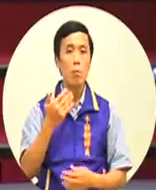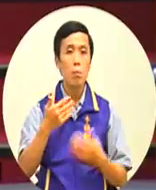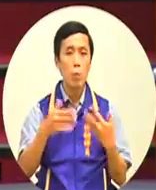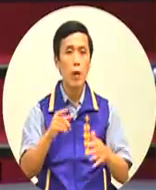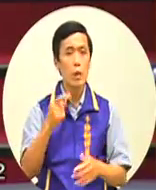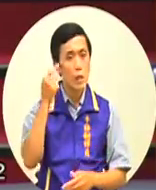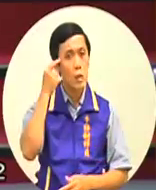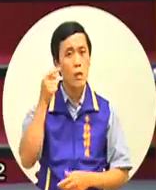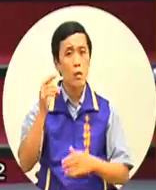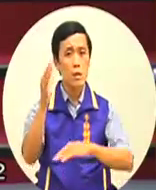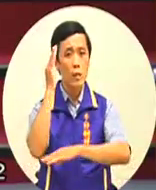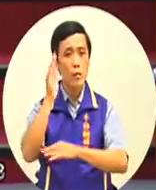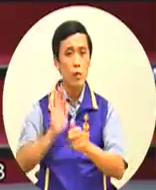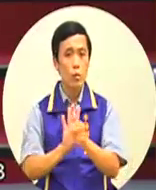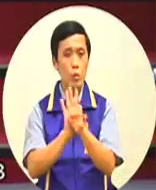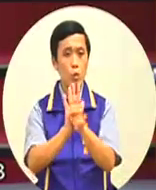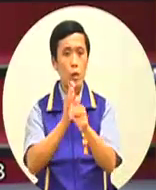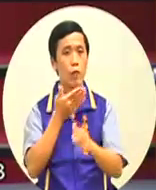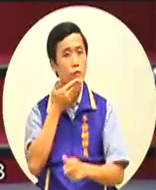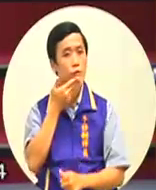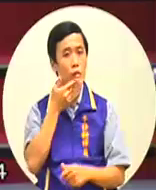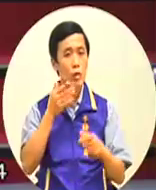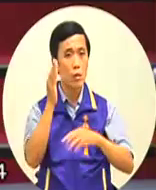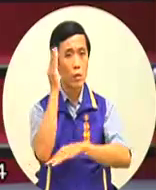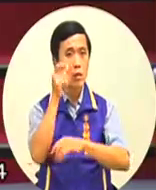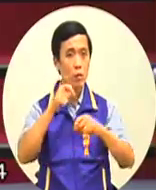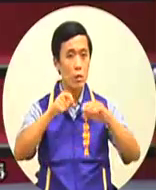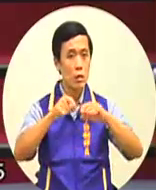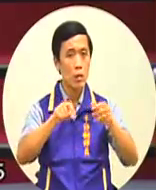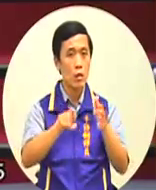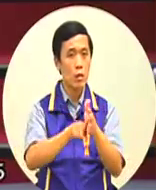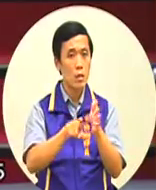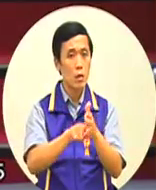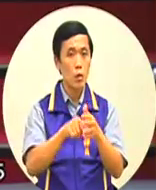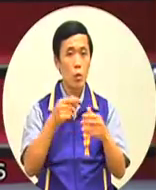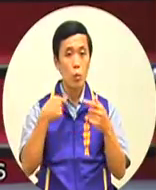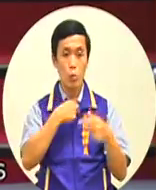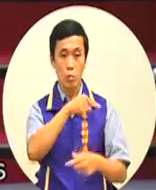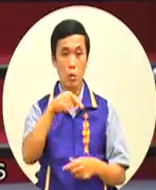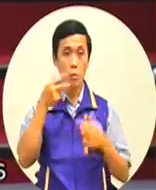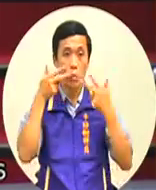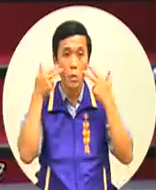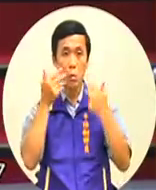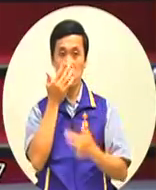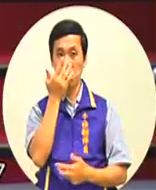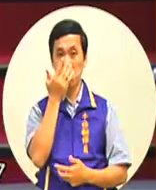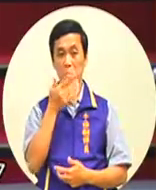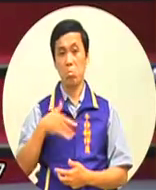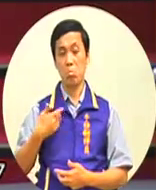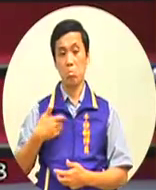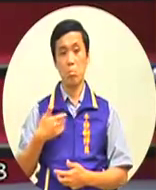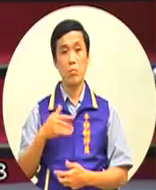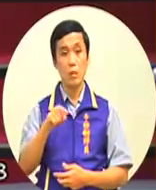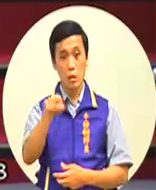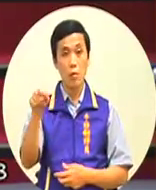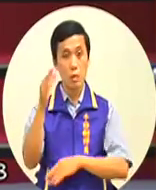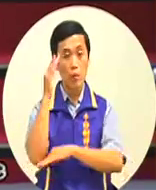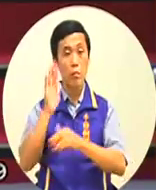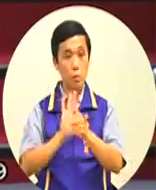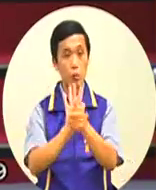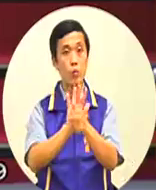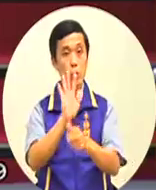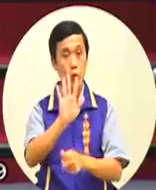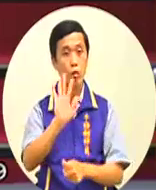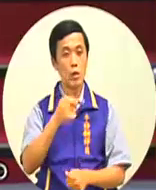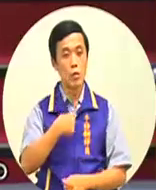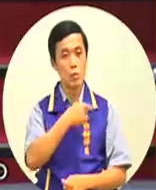推动所有的这个福利政策的时候我们原住民都不知道，其实有在推，但是我们的先导不够，所